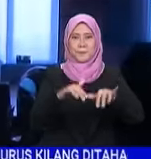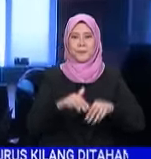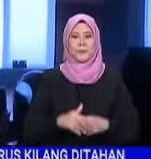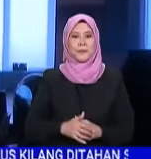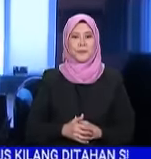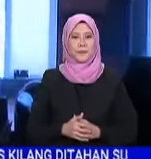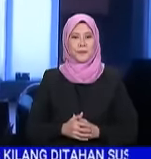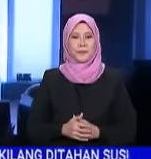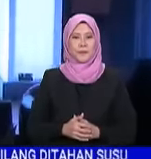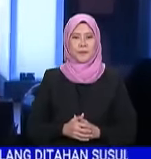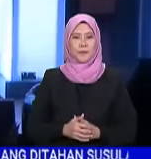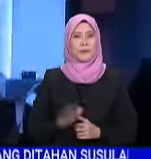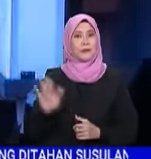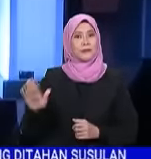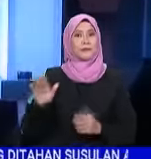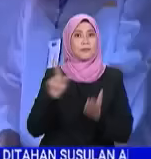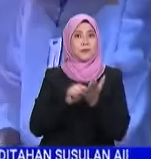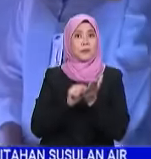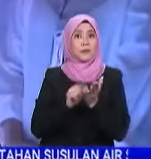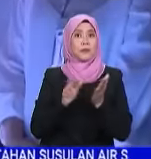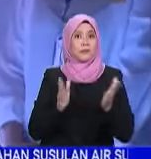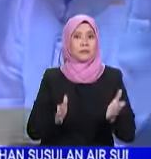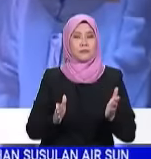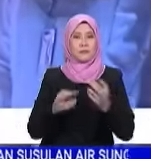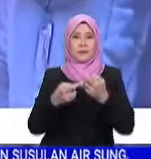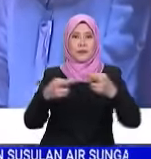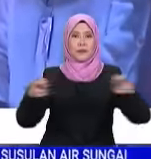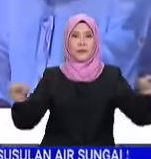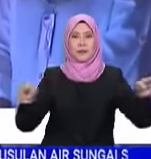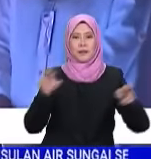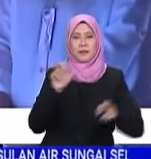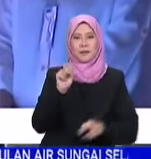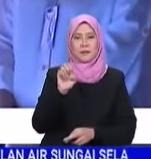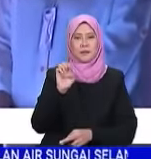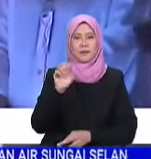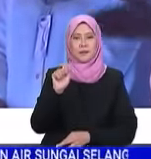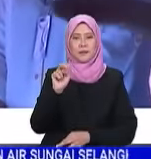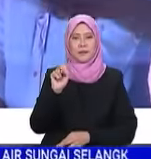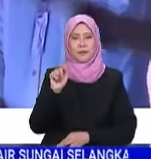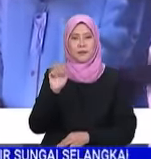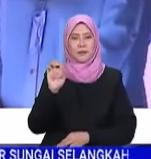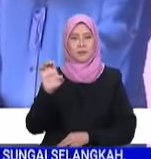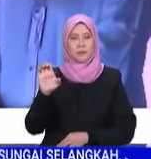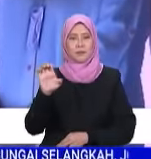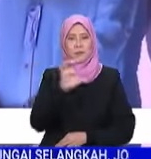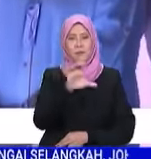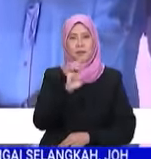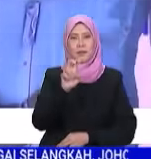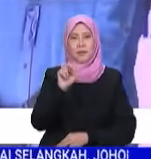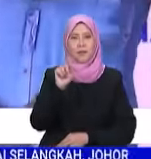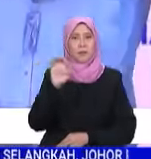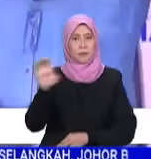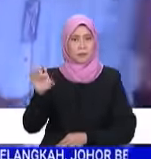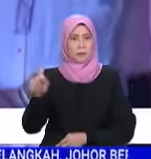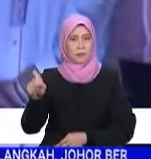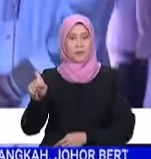pelancongan bercakap sidang media sepas Majlis perasmi lunduktingg Tan Abang